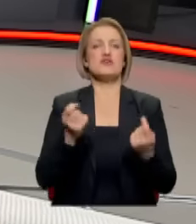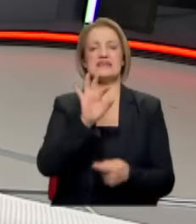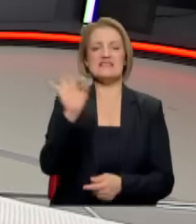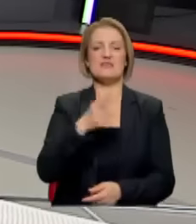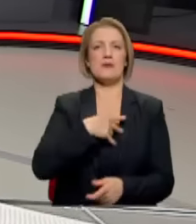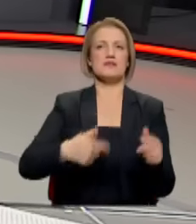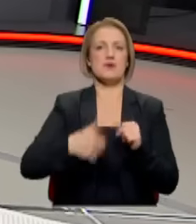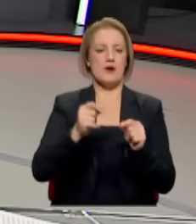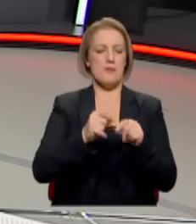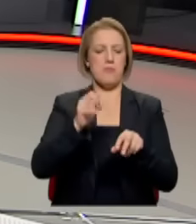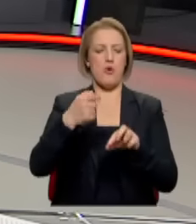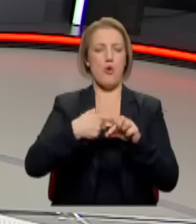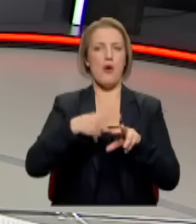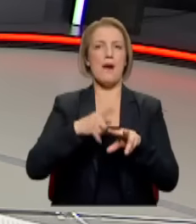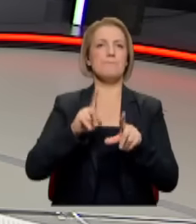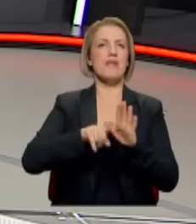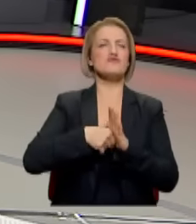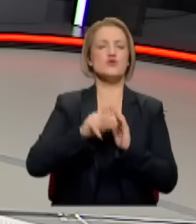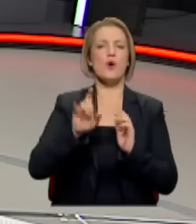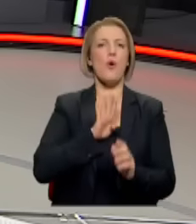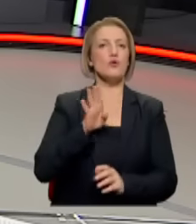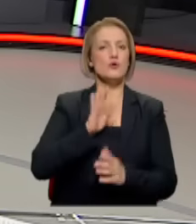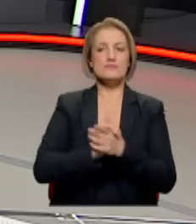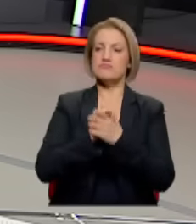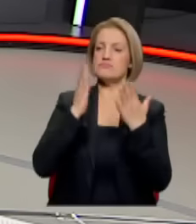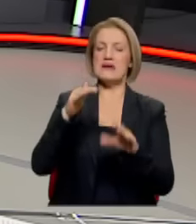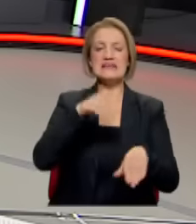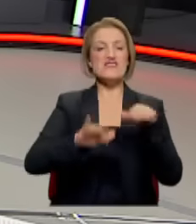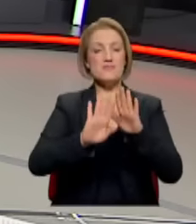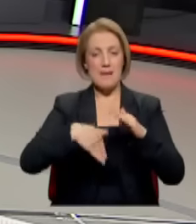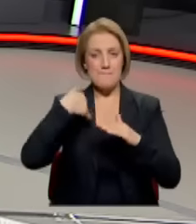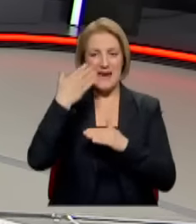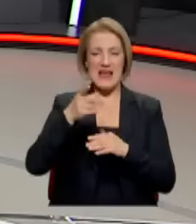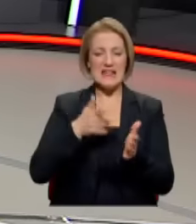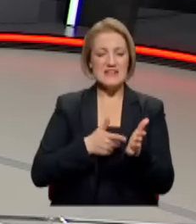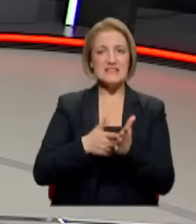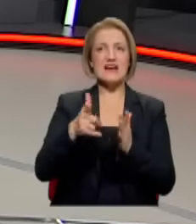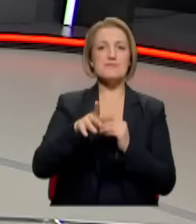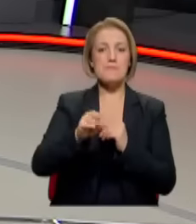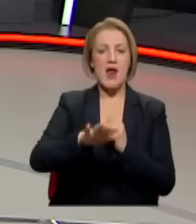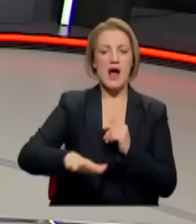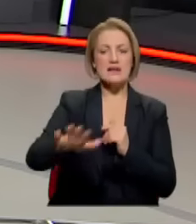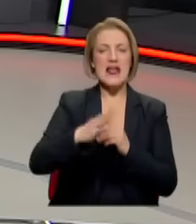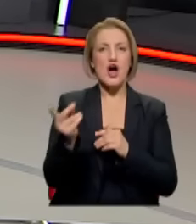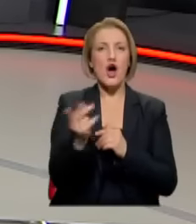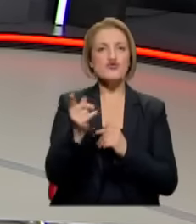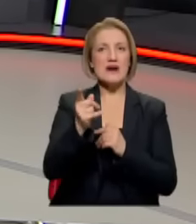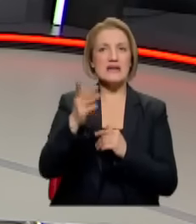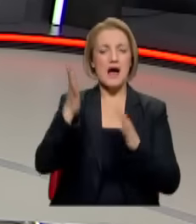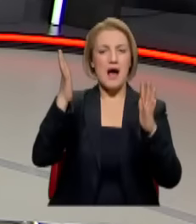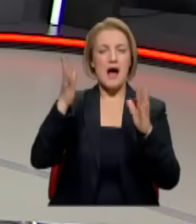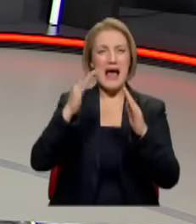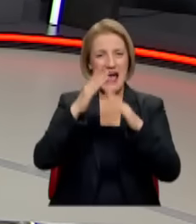Belediye Başkanı Bora Balcıoğlu kutluyorum Çünkü seçimden beri yün üzerinde tarım arazisine yapılmış Kaçak yapıyı